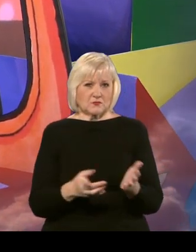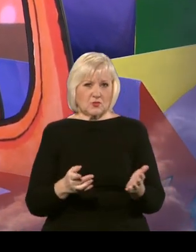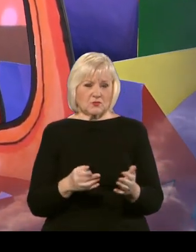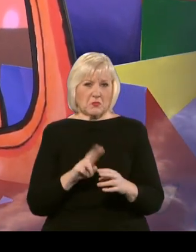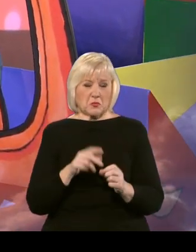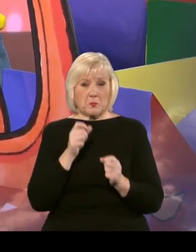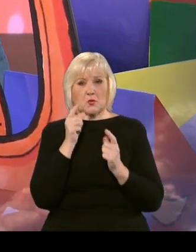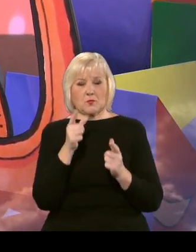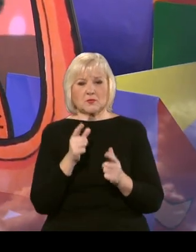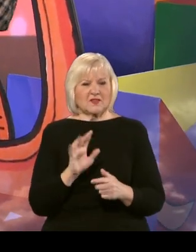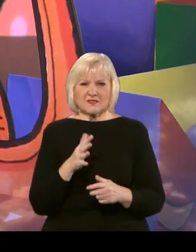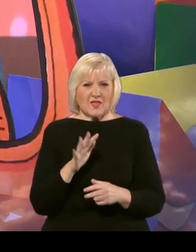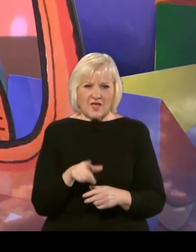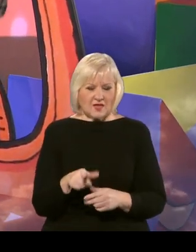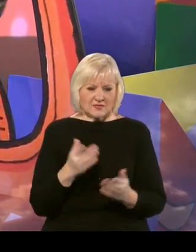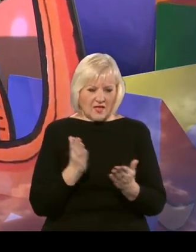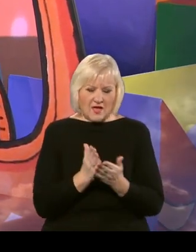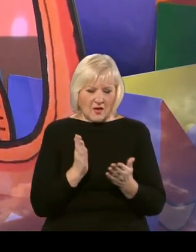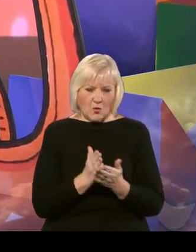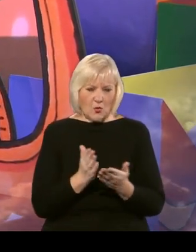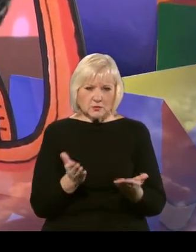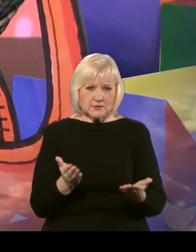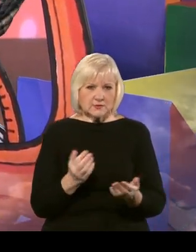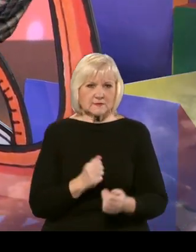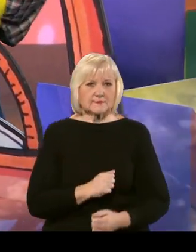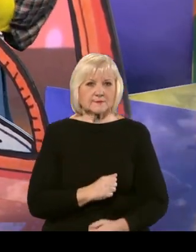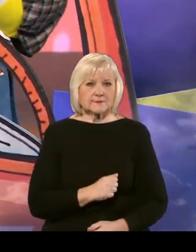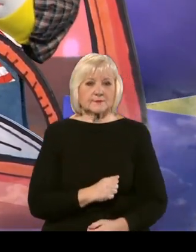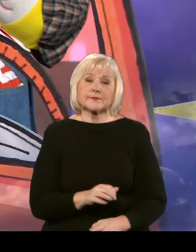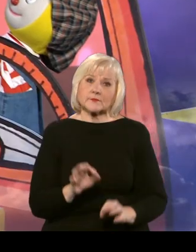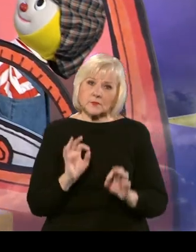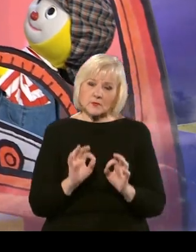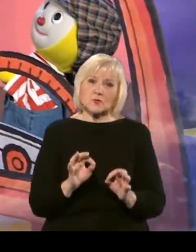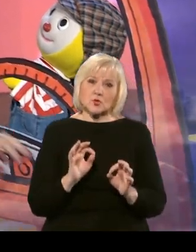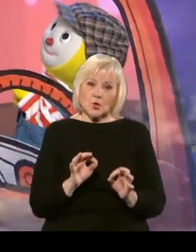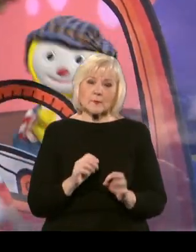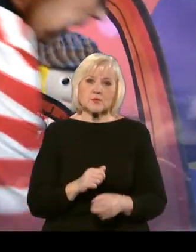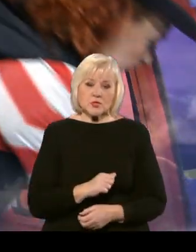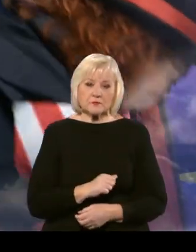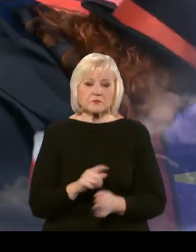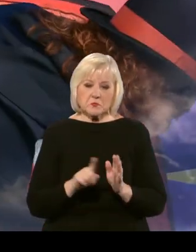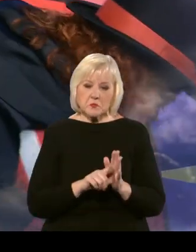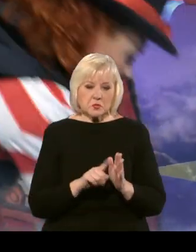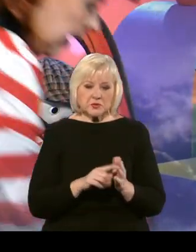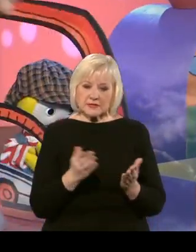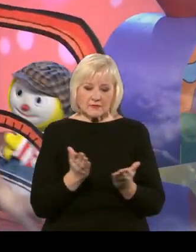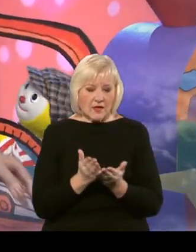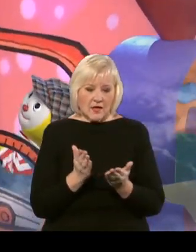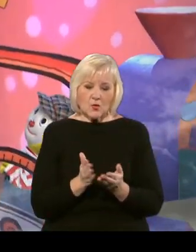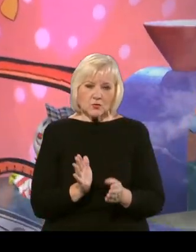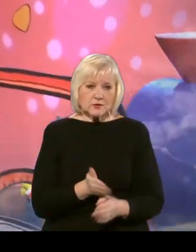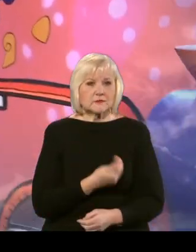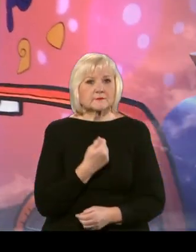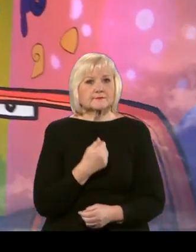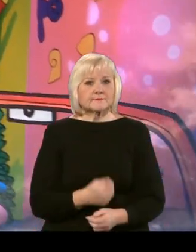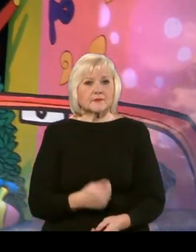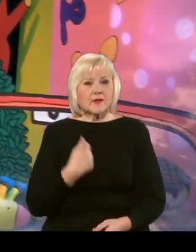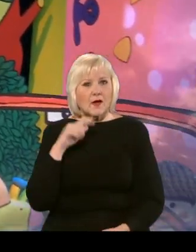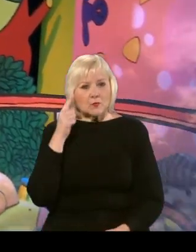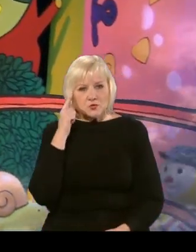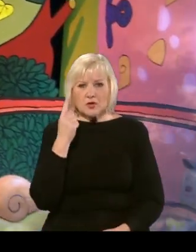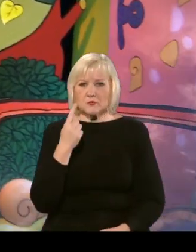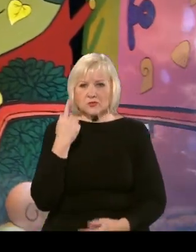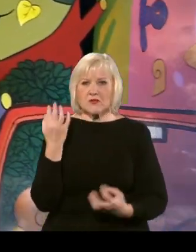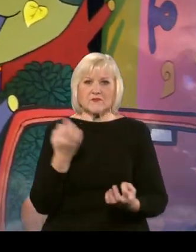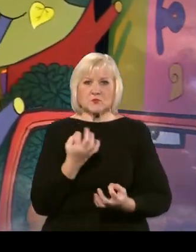vzbuzení. Ale to nejde, Majdo. Dobrá tedy, tak budík to také nebude. Ne. Tak já už tedy